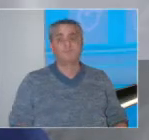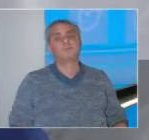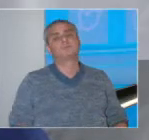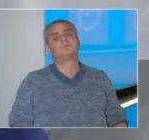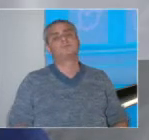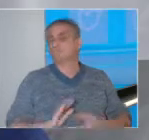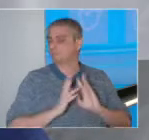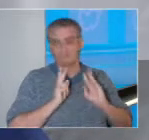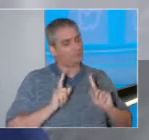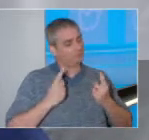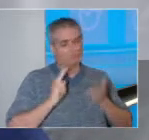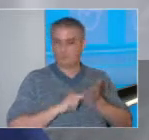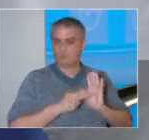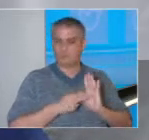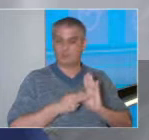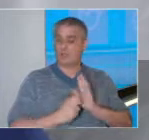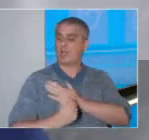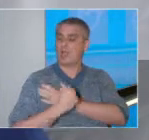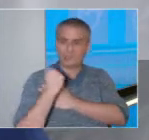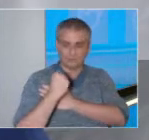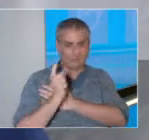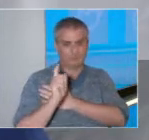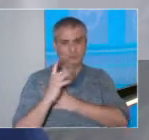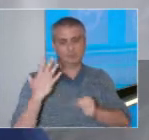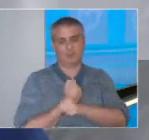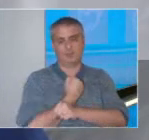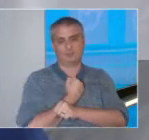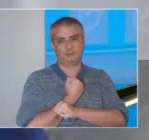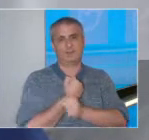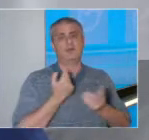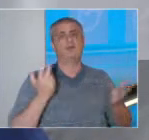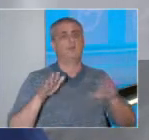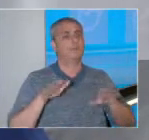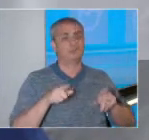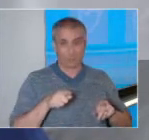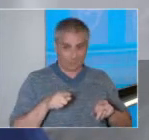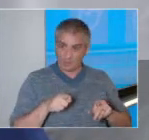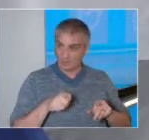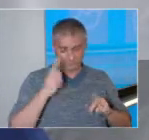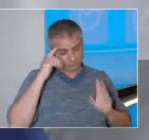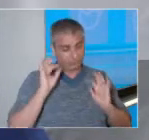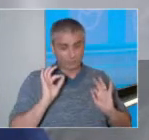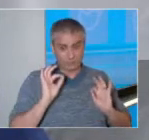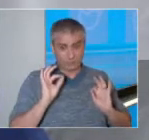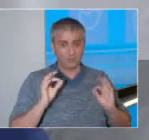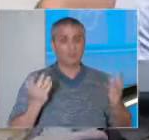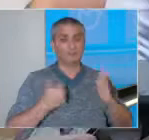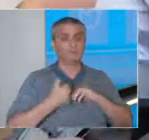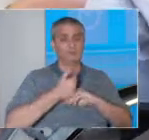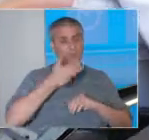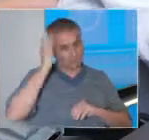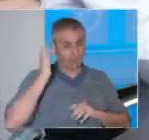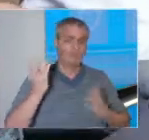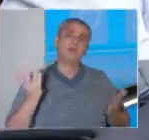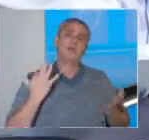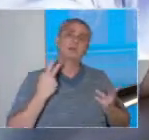הכל יכול לקרות בפוליטיקה. החזק הוא זה שינצח, ובשביל ממשלה שפויה וליברלית בראשות יאיר לפיד, אנחנו צריכים להיות